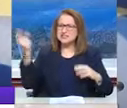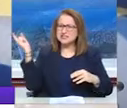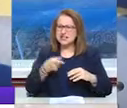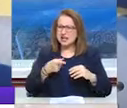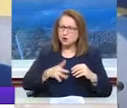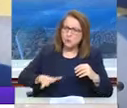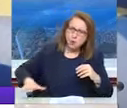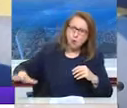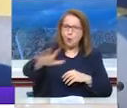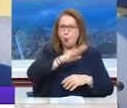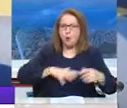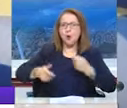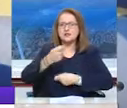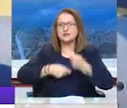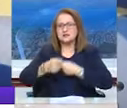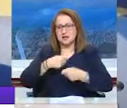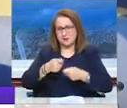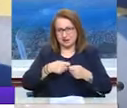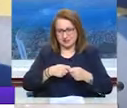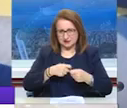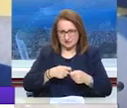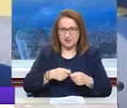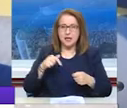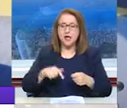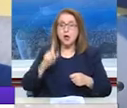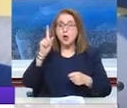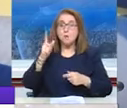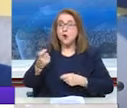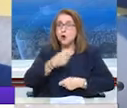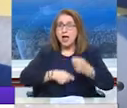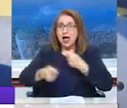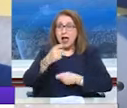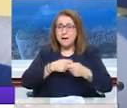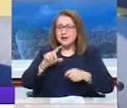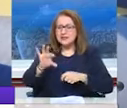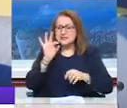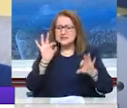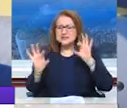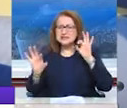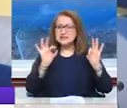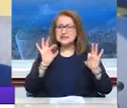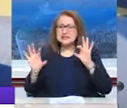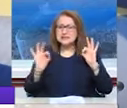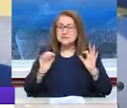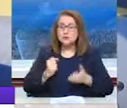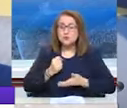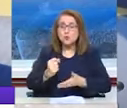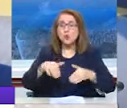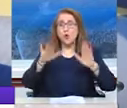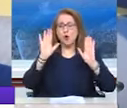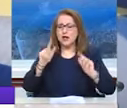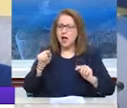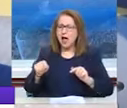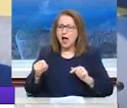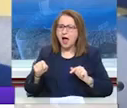συνόλου των νομικών προσώπων. Οι επιχειρήσεις πλέον που εξαιρούνται είναι ελάχιστες αφού καλύπτονται από τις